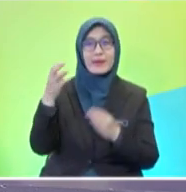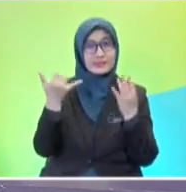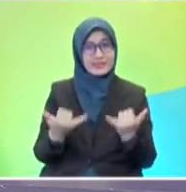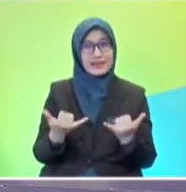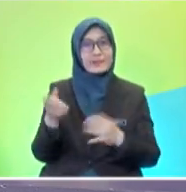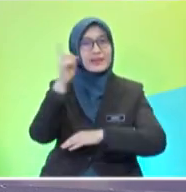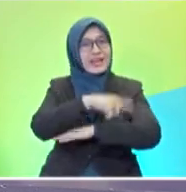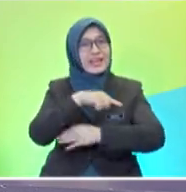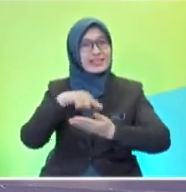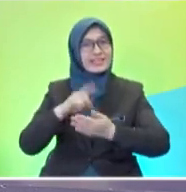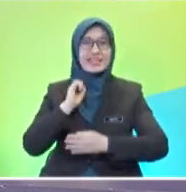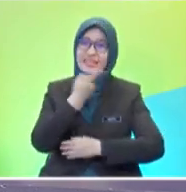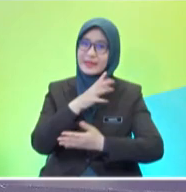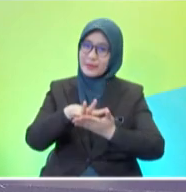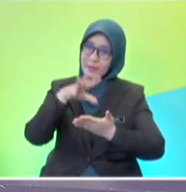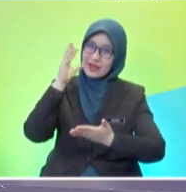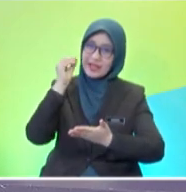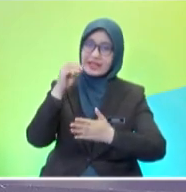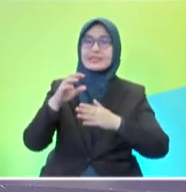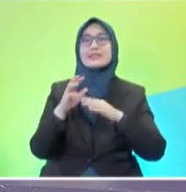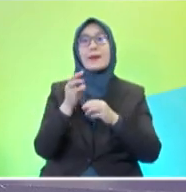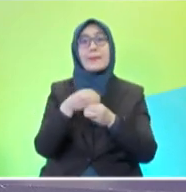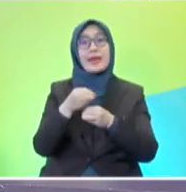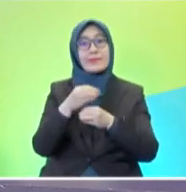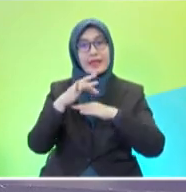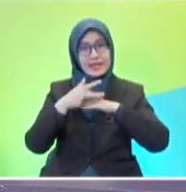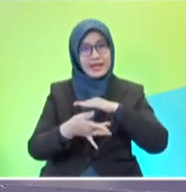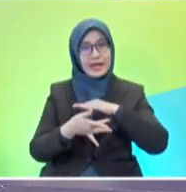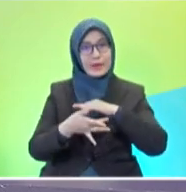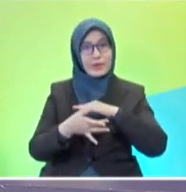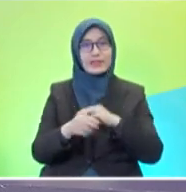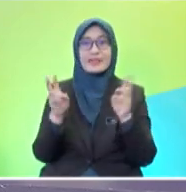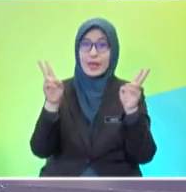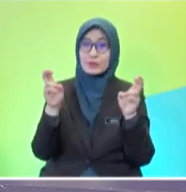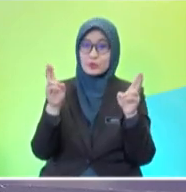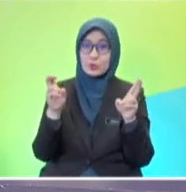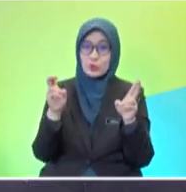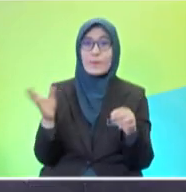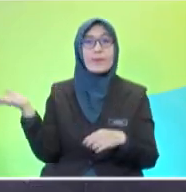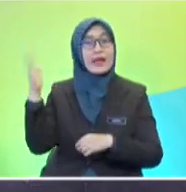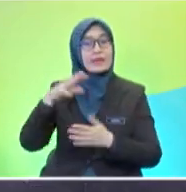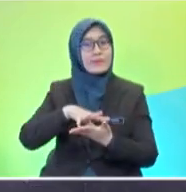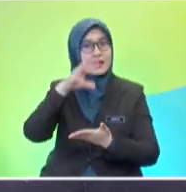mari belajar operasi tolak misalnya kita macam-macam